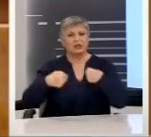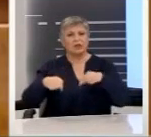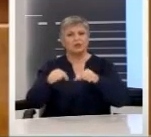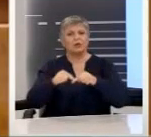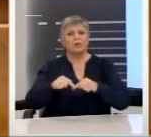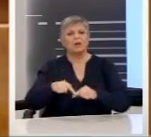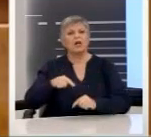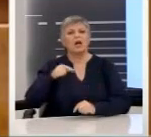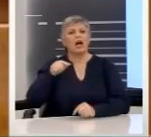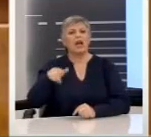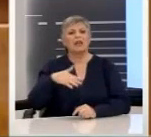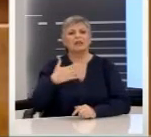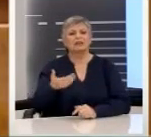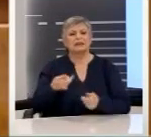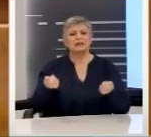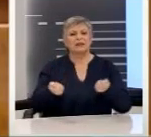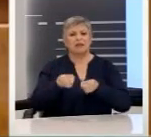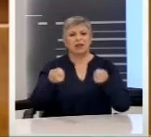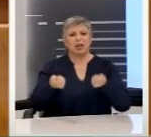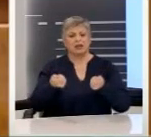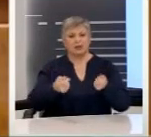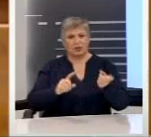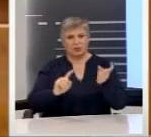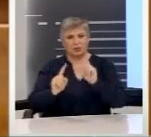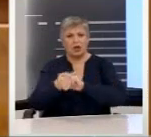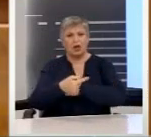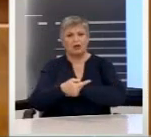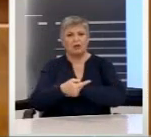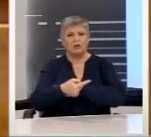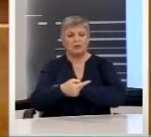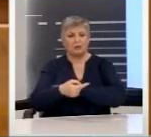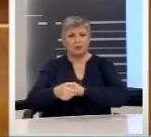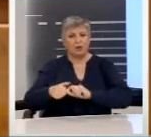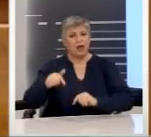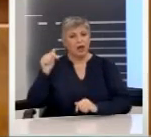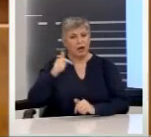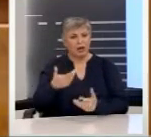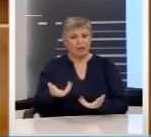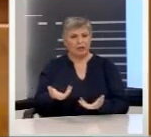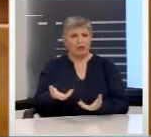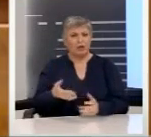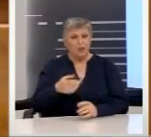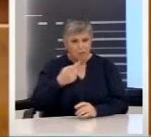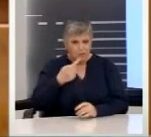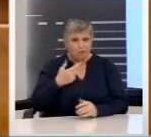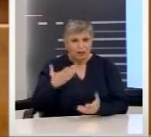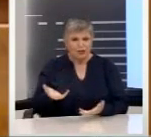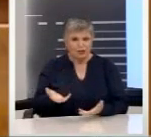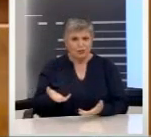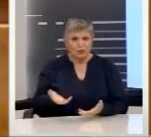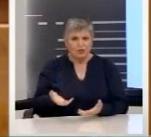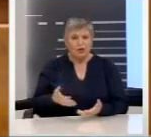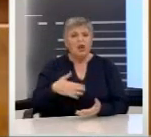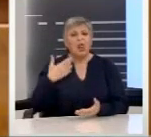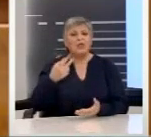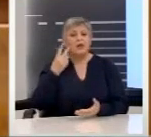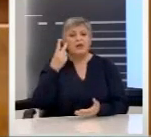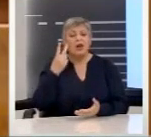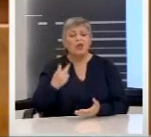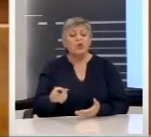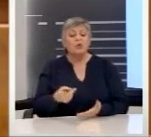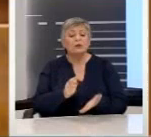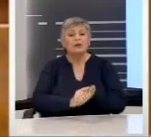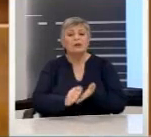υπεράσπισης αυτών που η Βουλή αποφάσισε ως εγκαλούμενο και ελεγχόμενο. Πες, ας τρέξει κάποιος στα πρακτικά στην